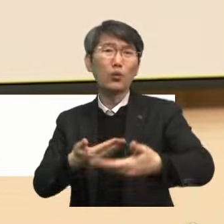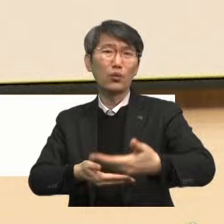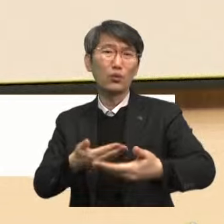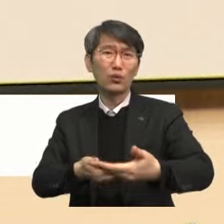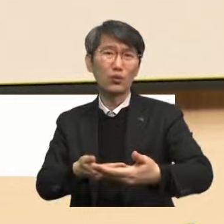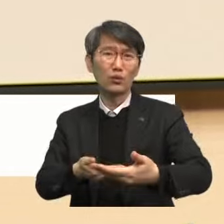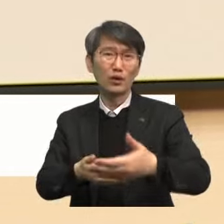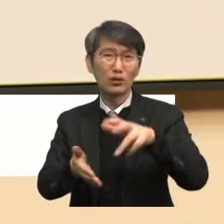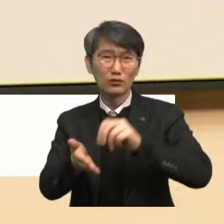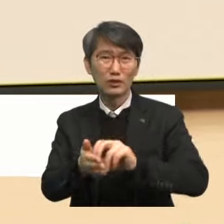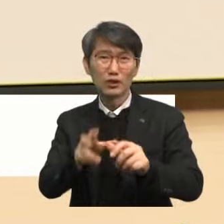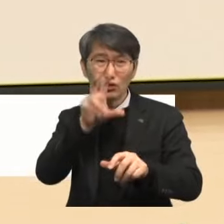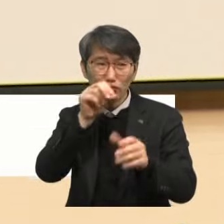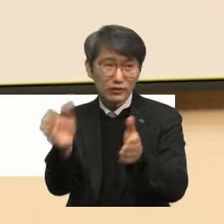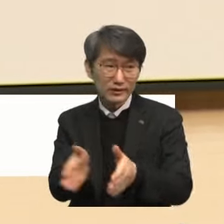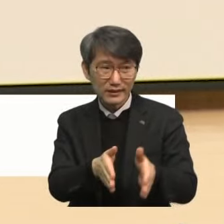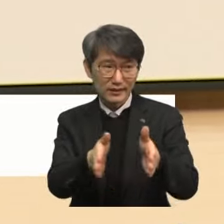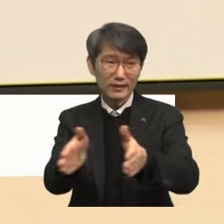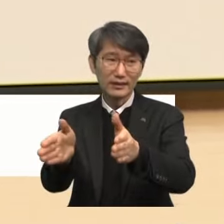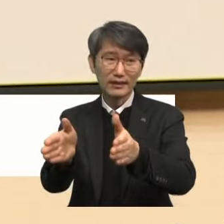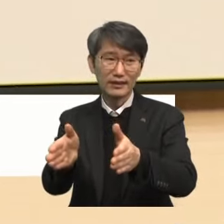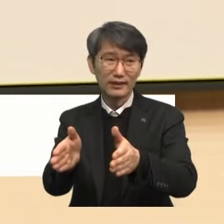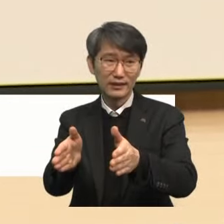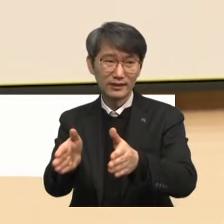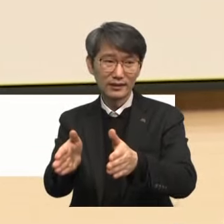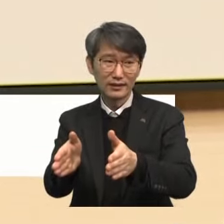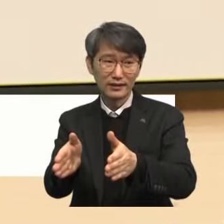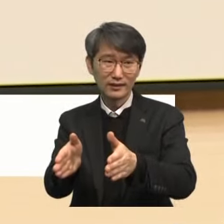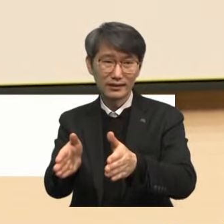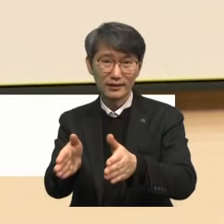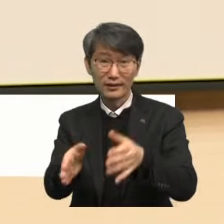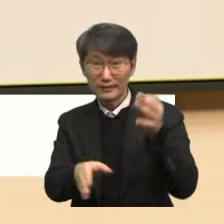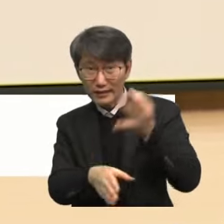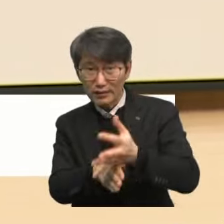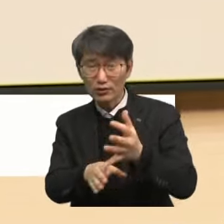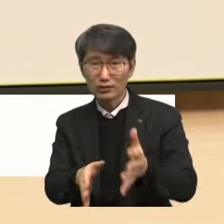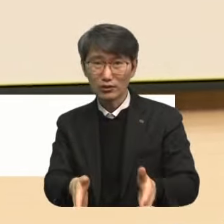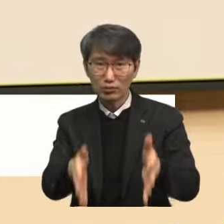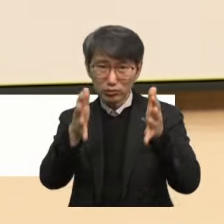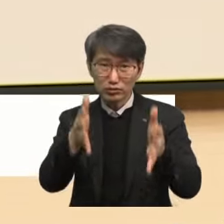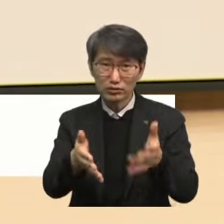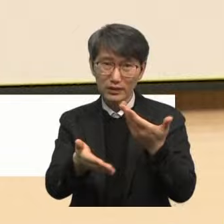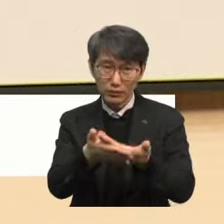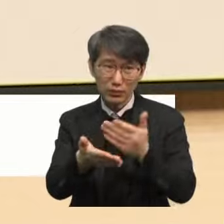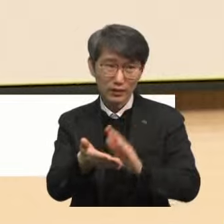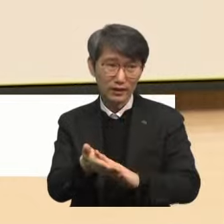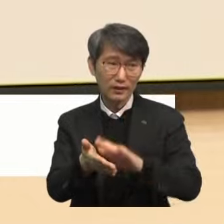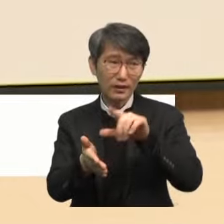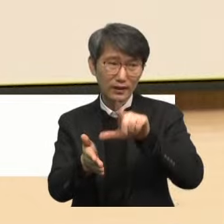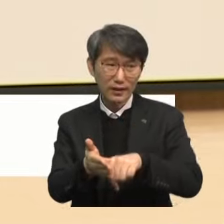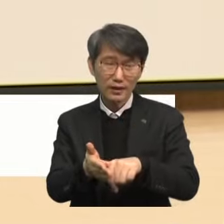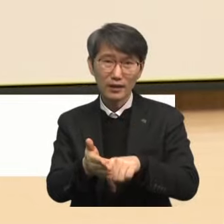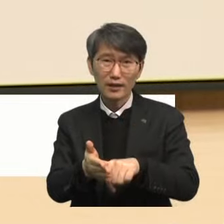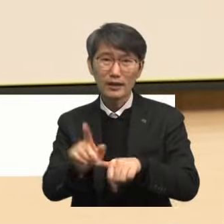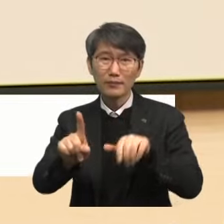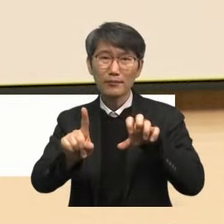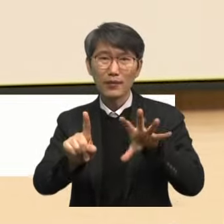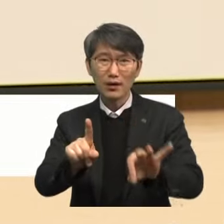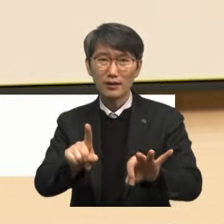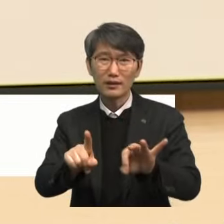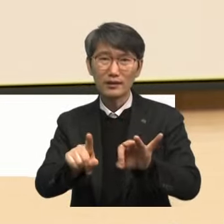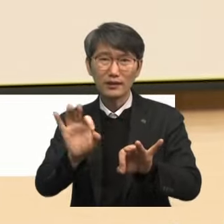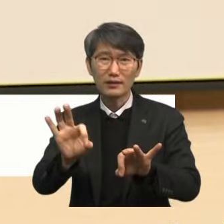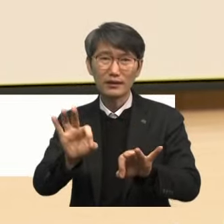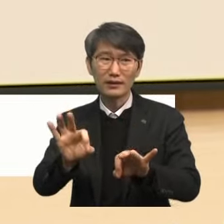이면도로도 아니고 그냥 골목길에 있는 그 저희가 사서 뭘 건물을 지를 때 평당 가격이